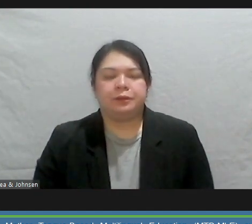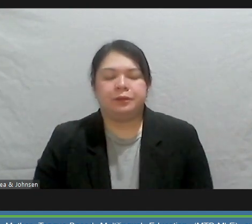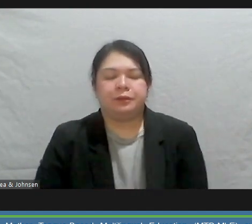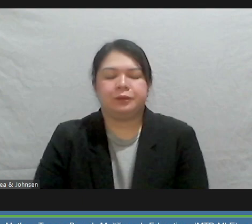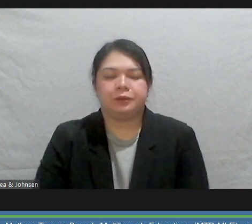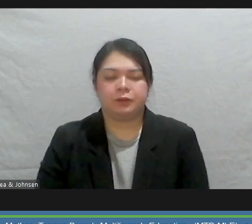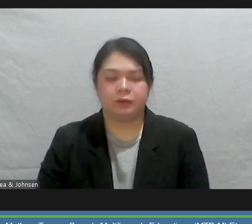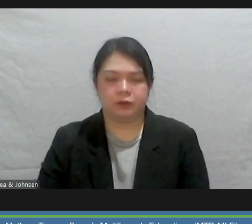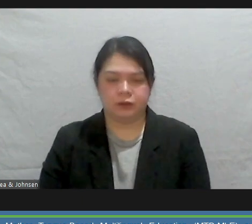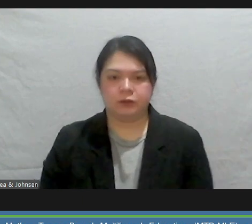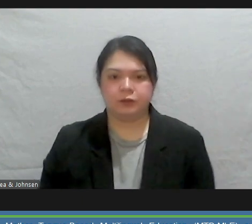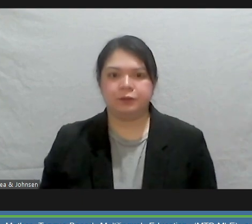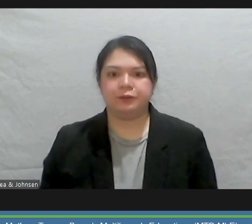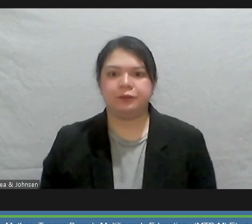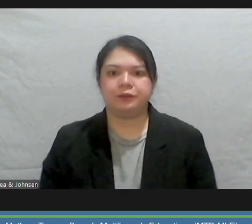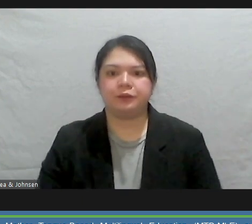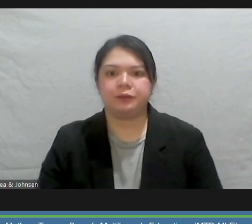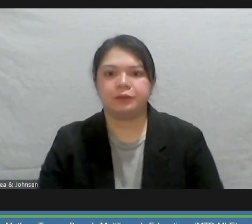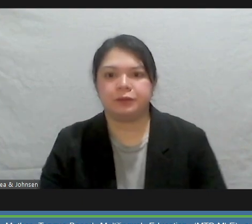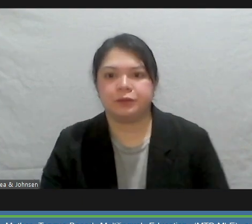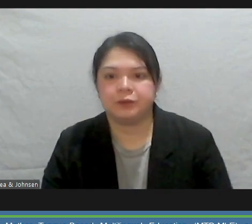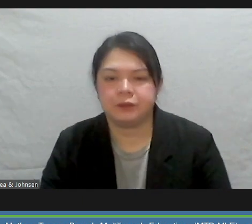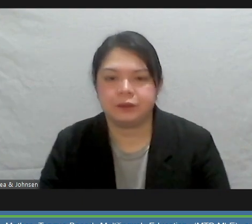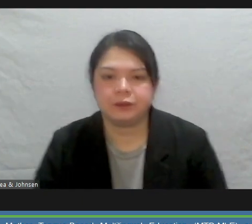Dito na tayo sa ano po. Doon sa ano po.